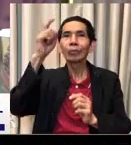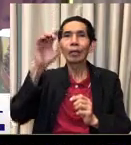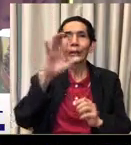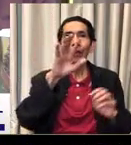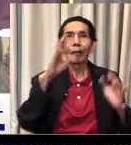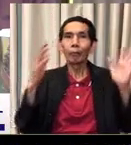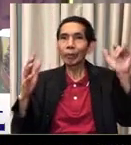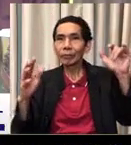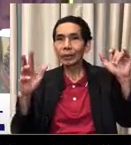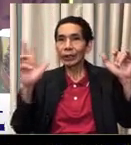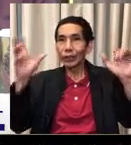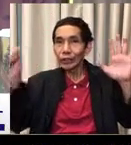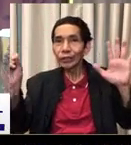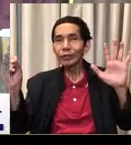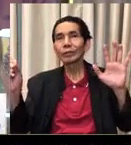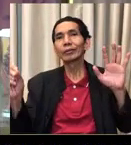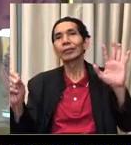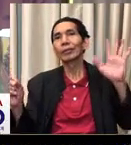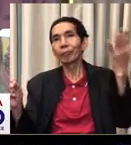Akisi at renta, tiyak.